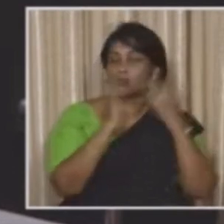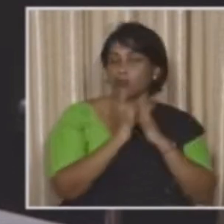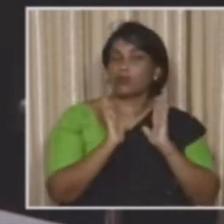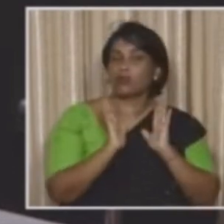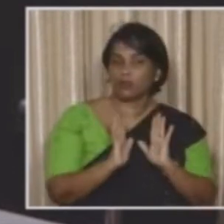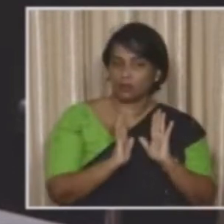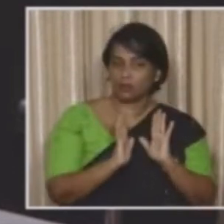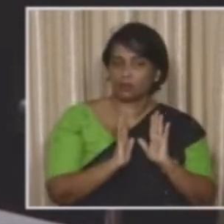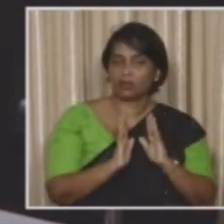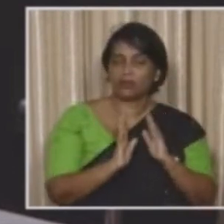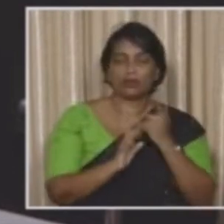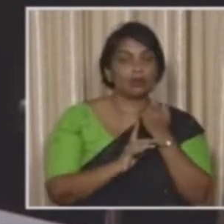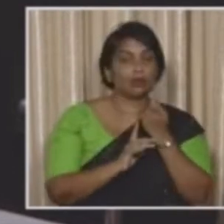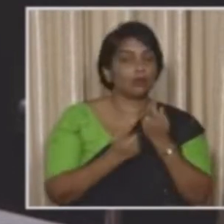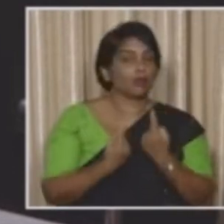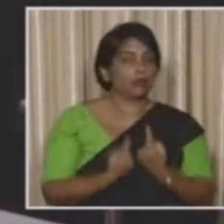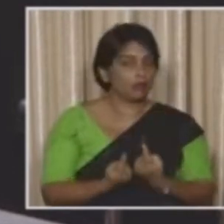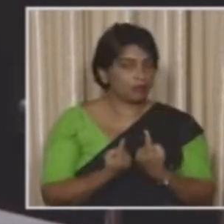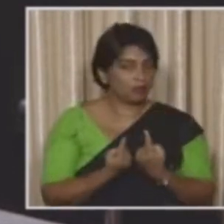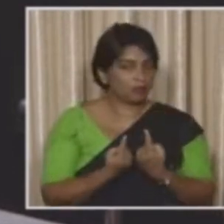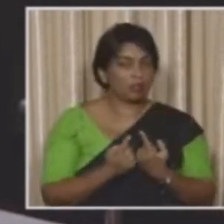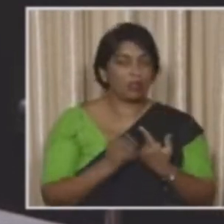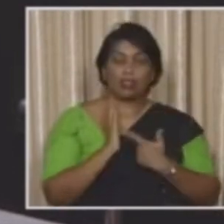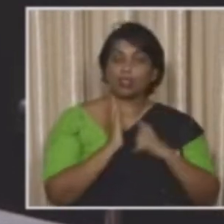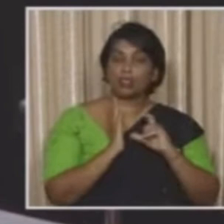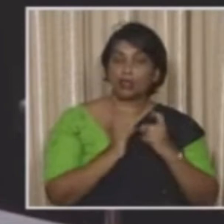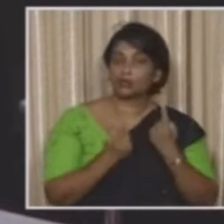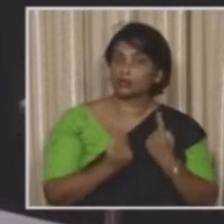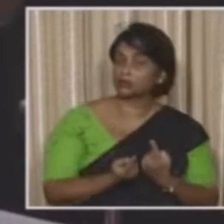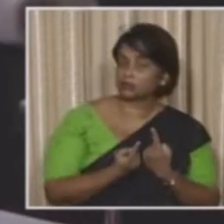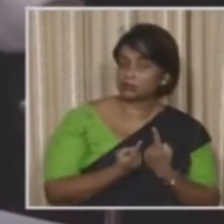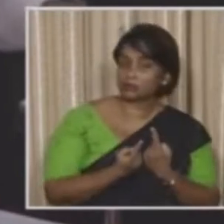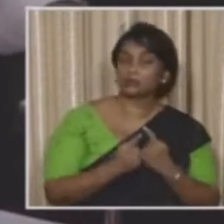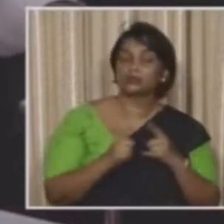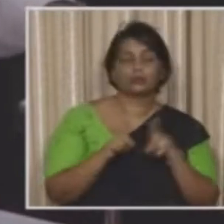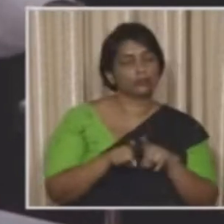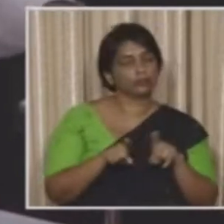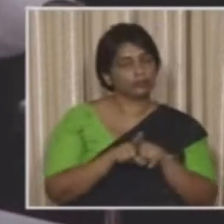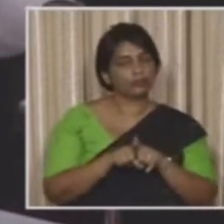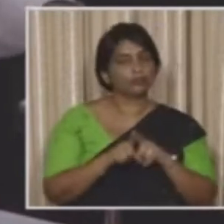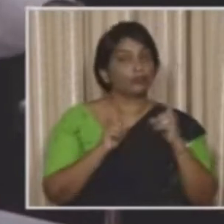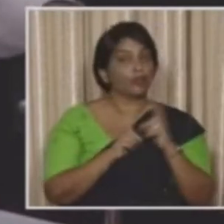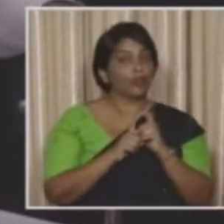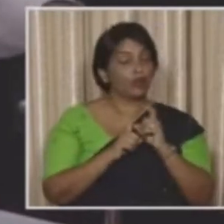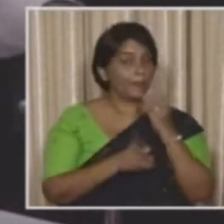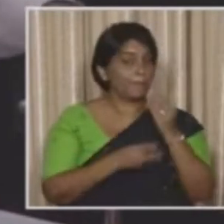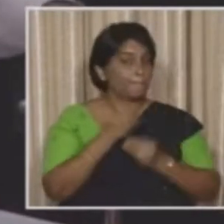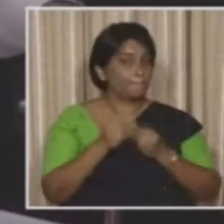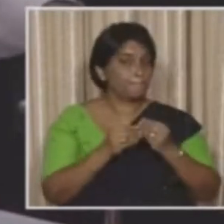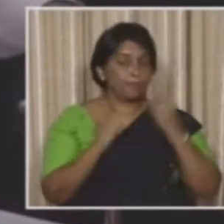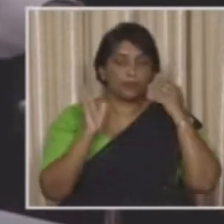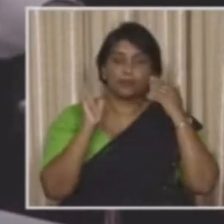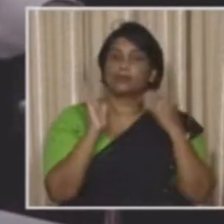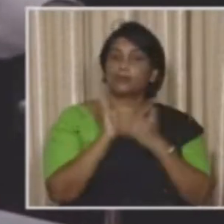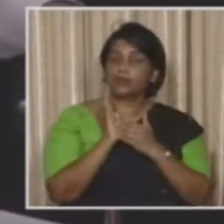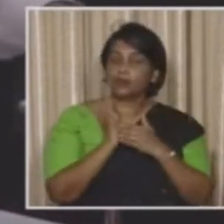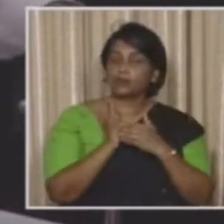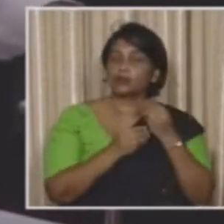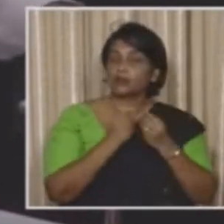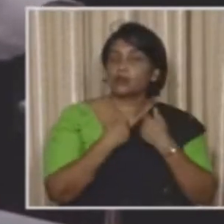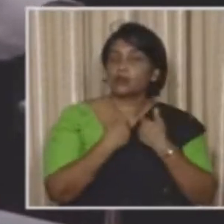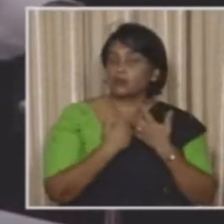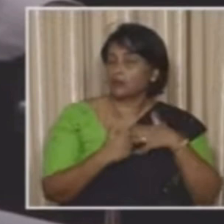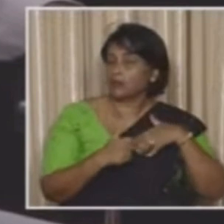යුතුයි. ප්‍රාග්ධන අවශ්‍යතාවේ, තාක්ෂණ අවශ්‍යතාවේ සහ ඩොලර් උත්පාදනය කිරීම අරමුණු කරගත් ආයෝජනයට